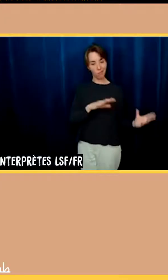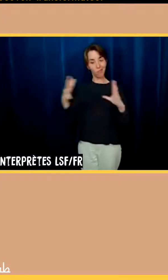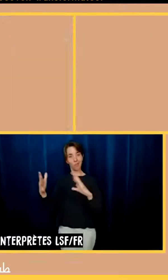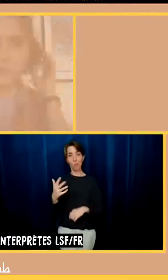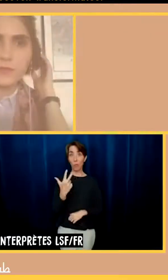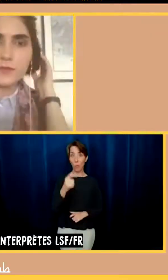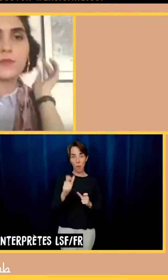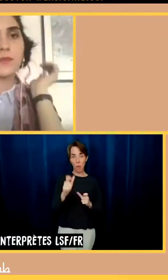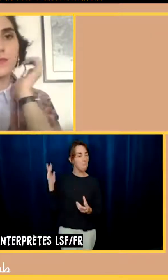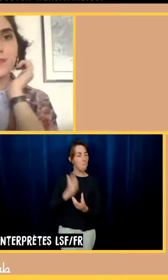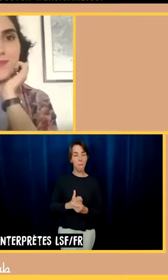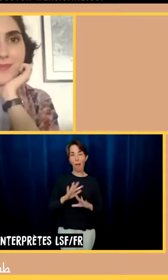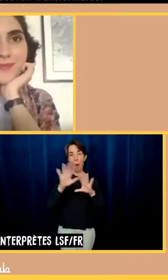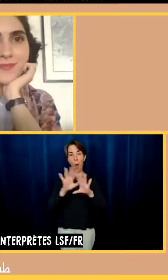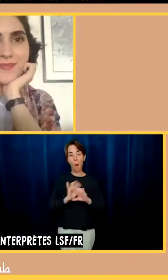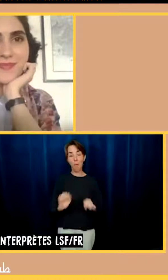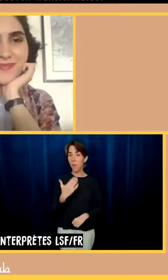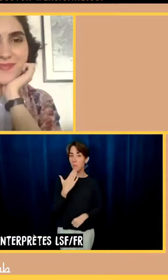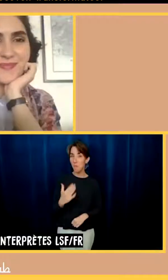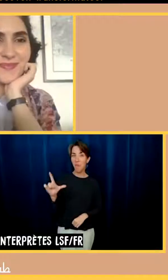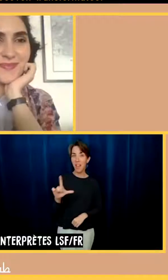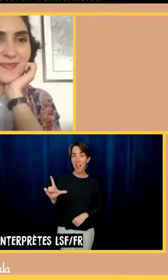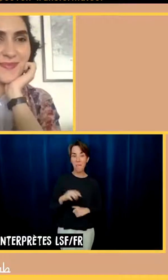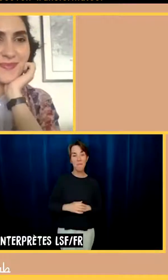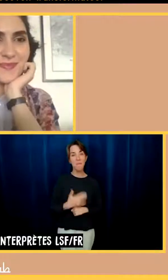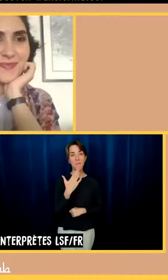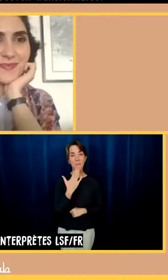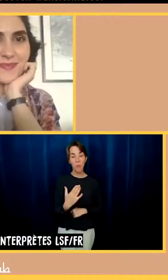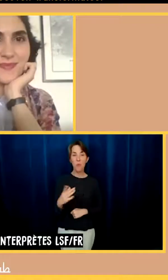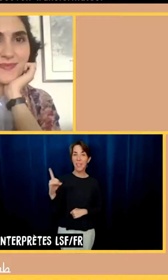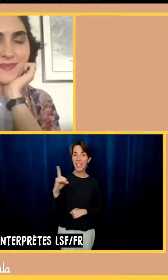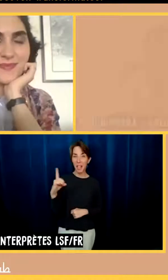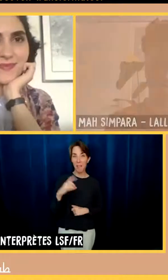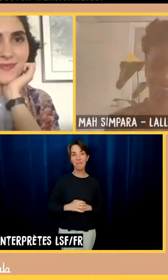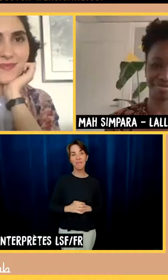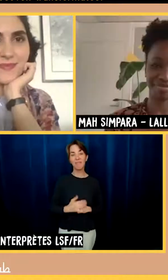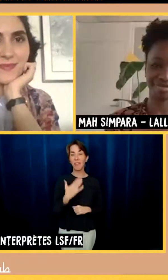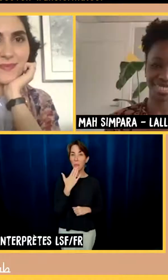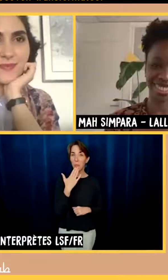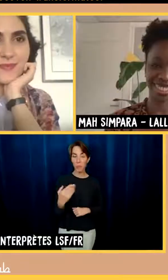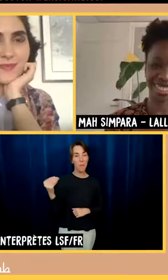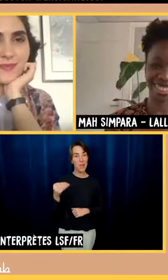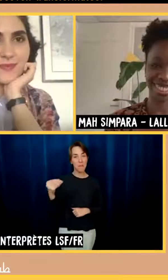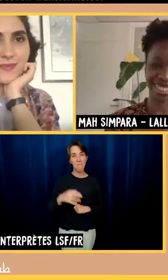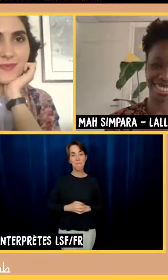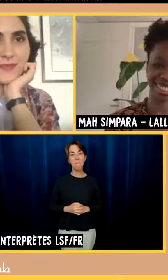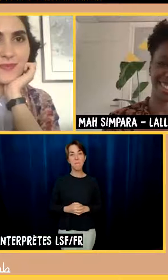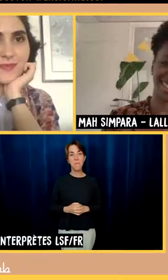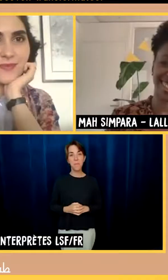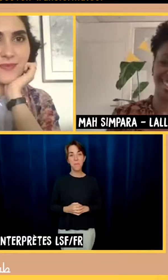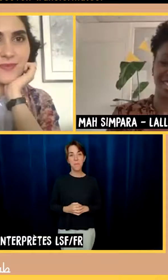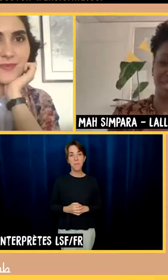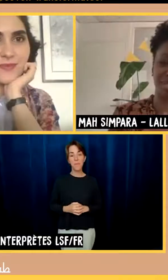incroyables intervenantes. Bonjour Leïla Alaouf, bonjour Dina Hamzaoui et bonjour Massim Para. Je